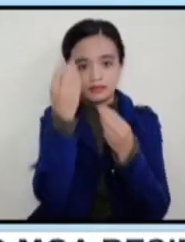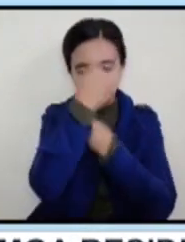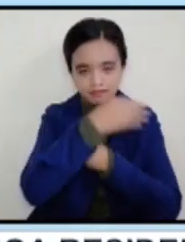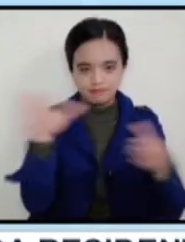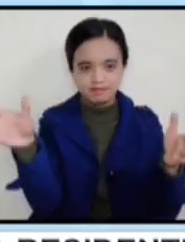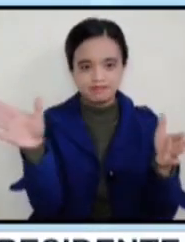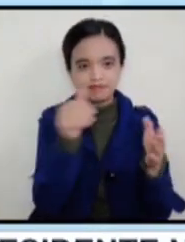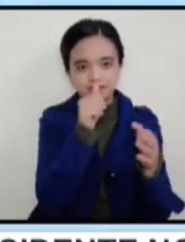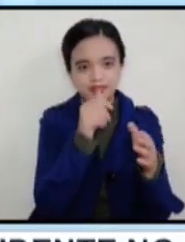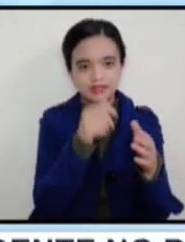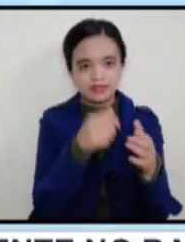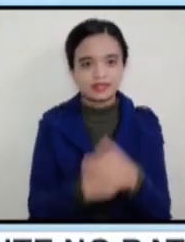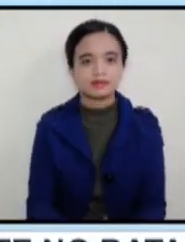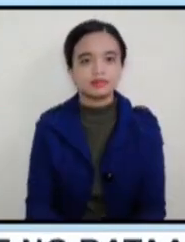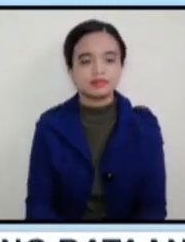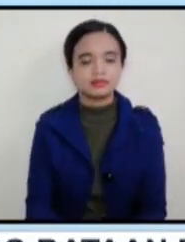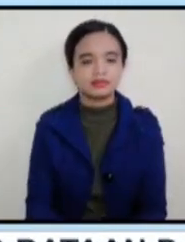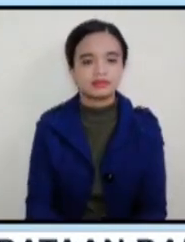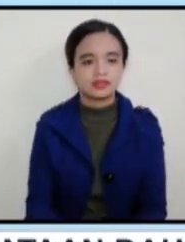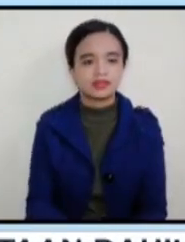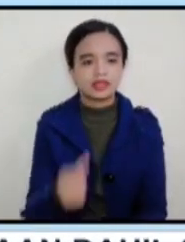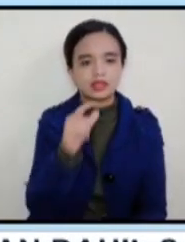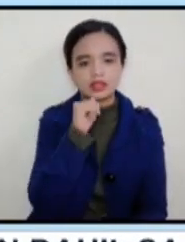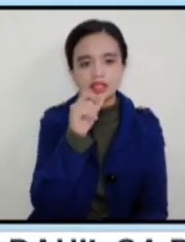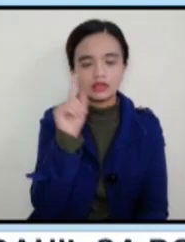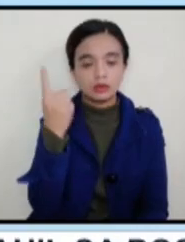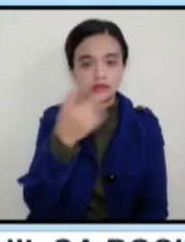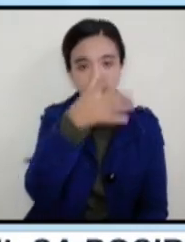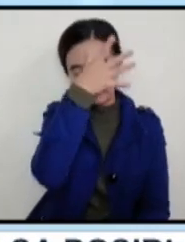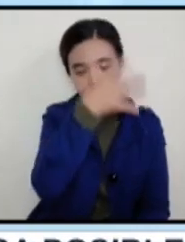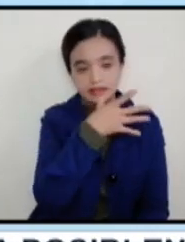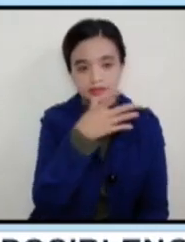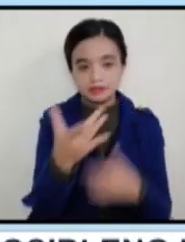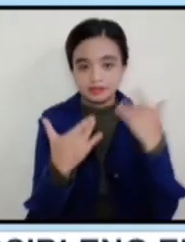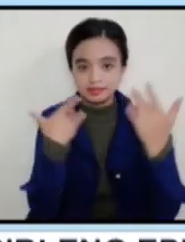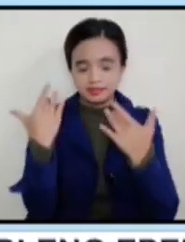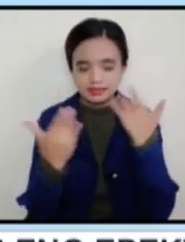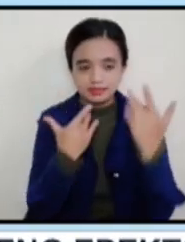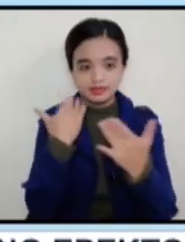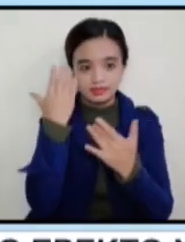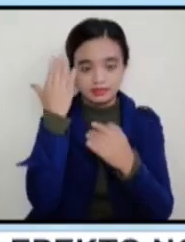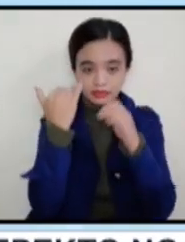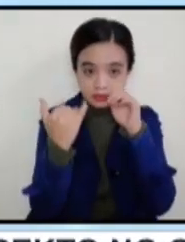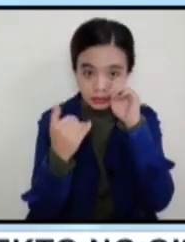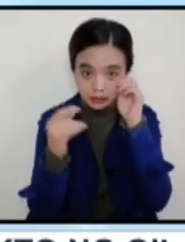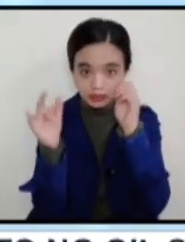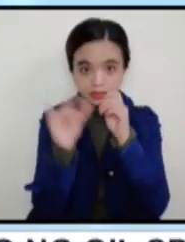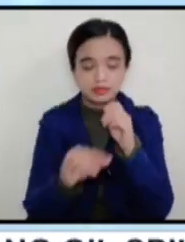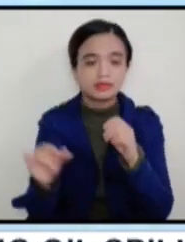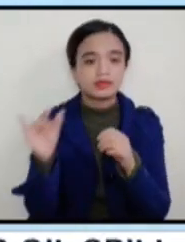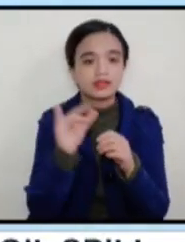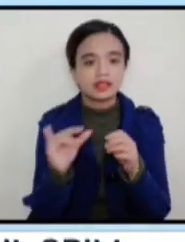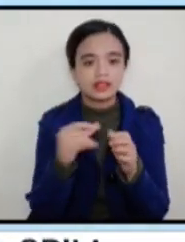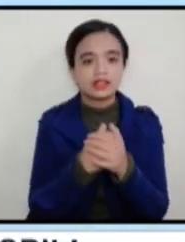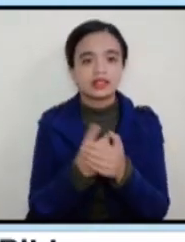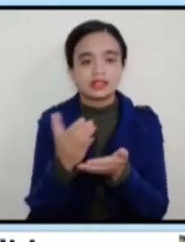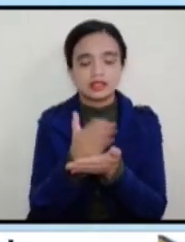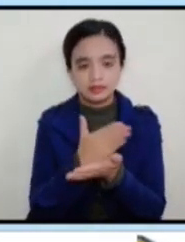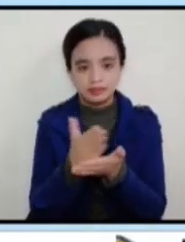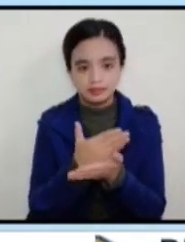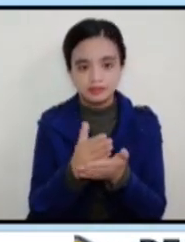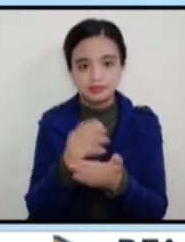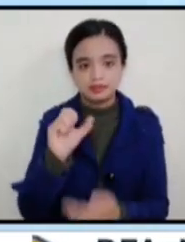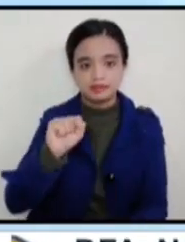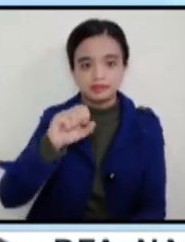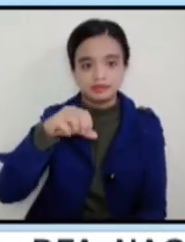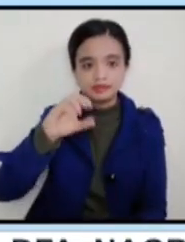the moon." Mukhang hindi lang ang parents ang excited dahil sa isa pang bukod na IG post, nag-share rin si Sophie ng picture